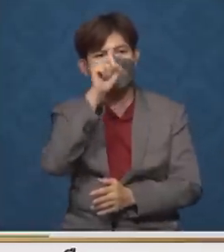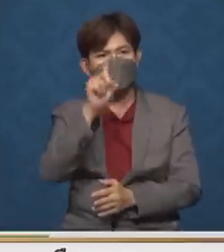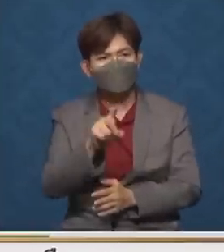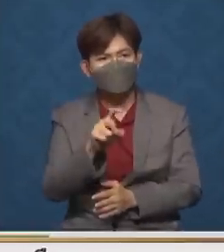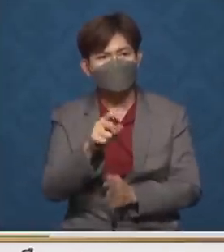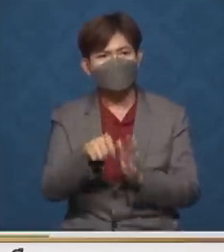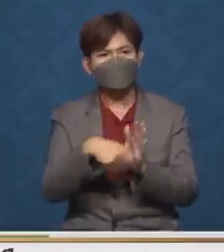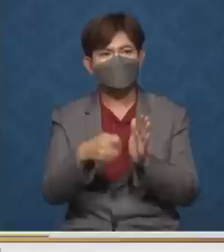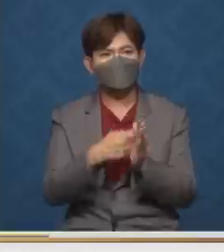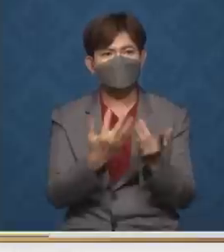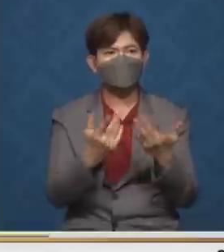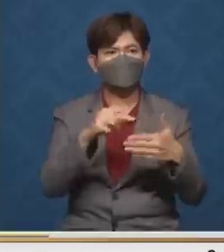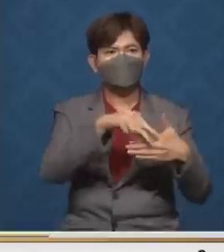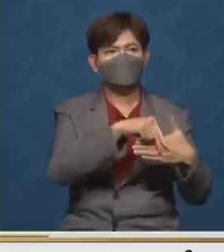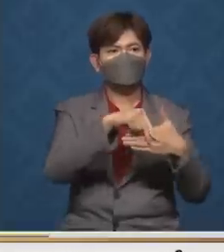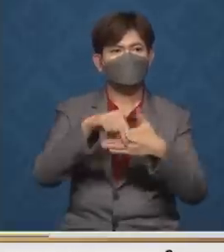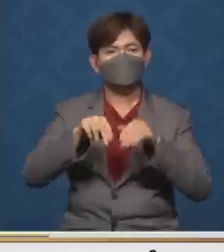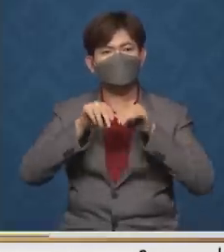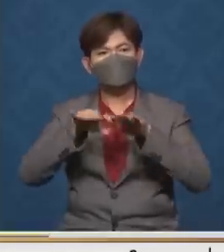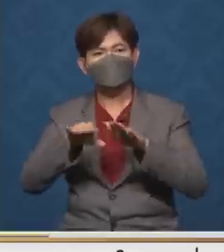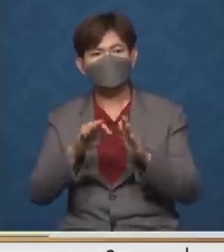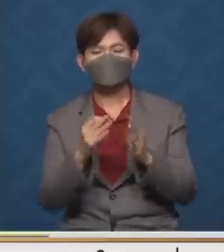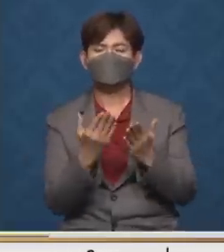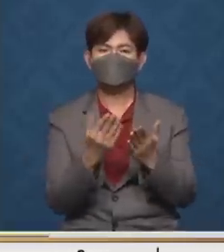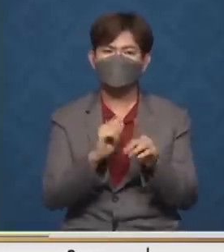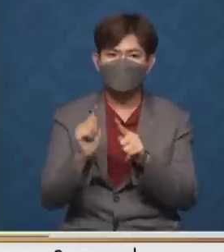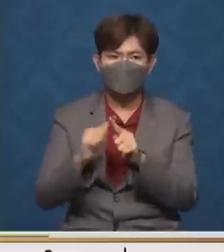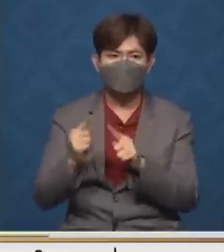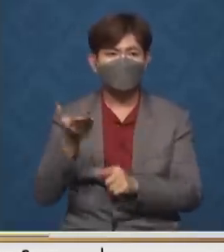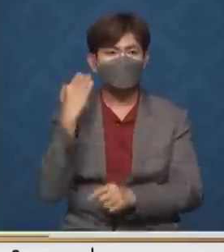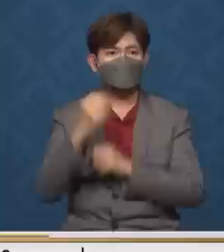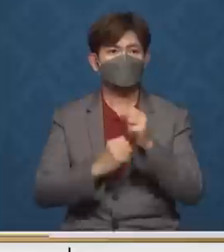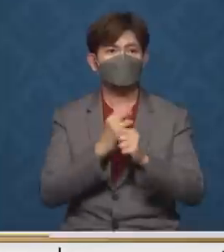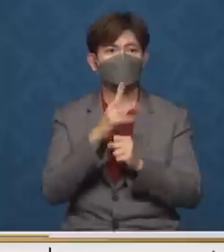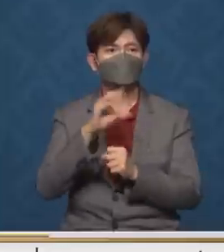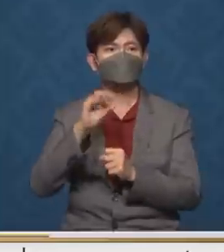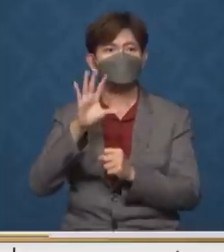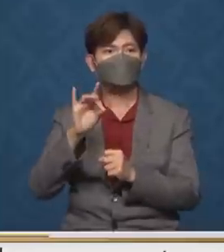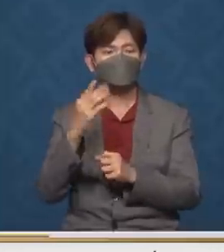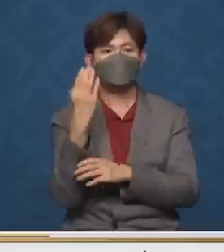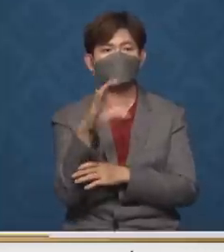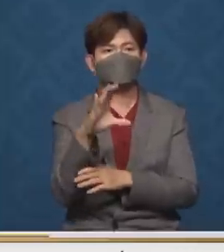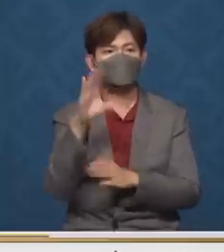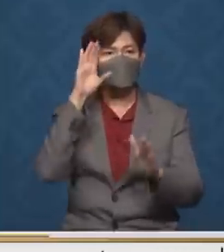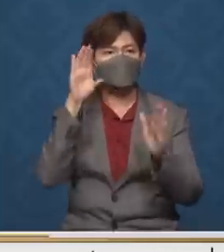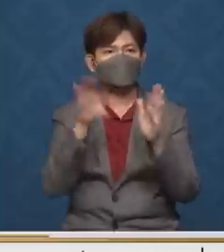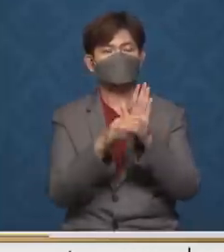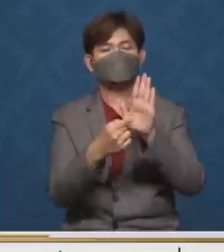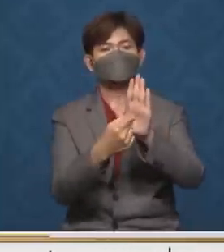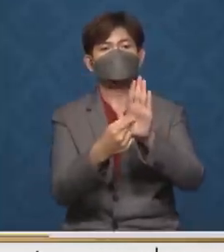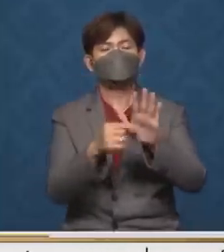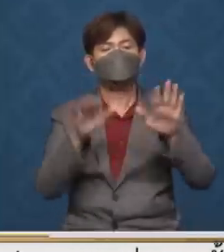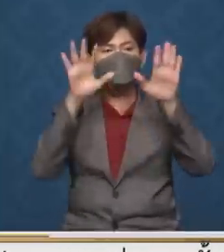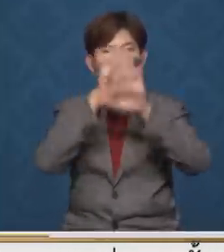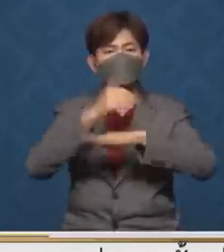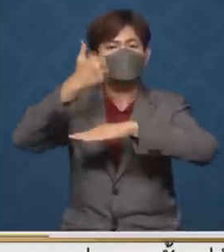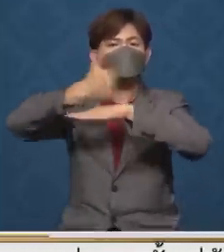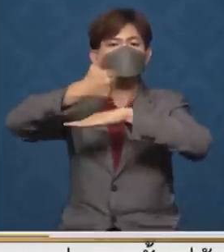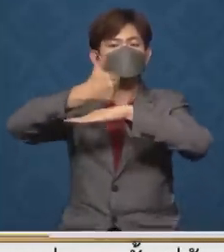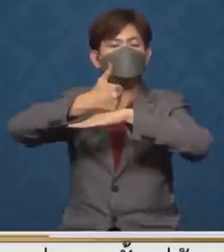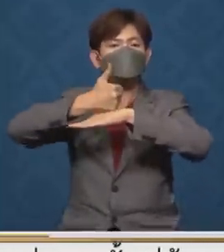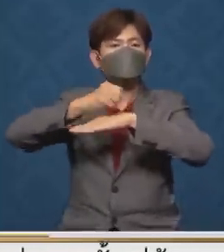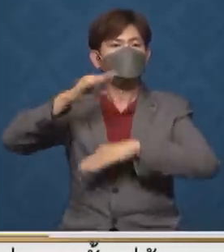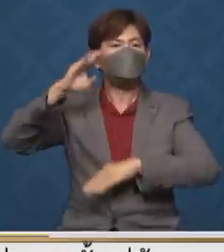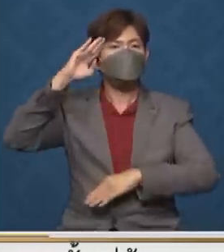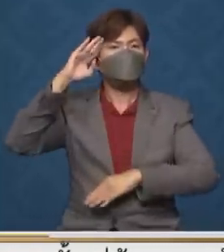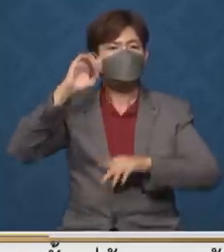เพราคอยทจะแร์เพต่างๆเมอปีห้า 8 ครัเคยลงรูปอยู่ 1 รูปก็หน้าตาคาย ขอบอทบอครัันอาจ